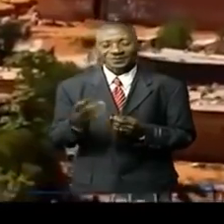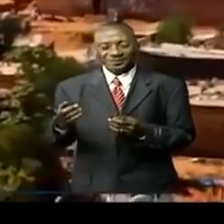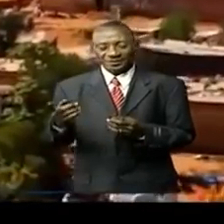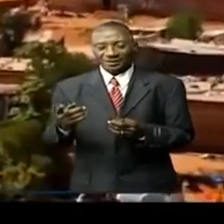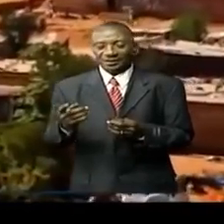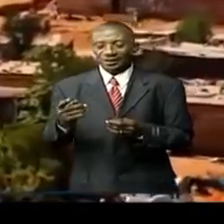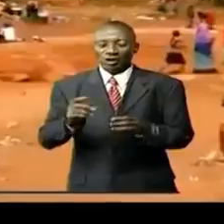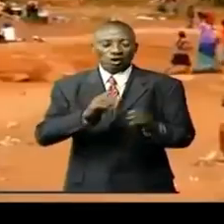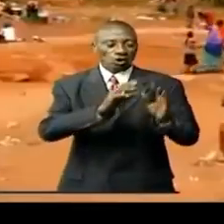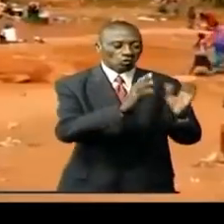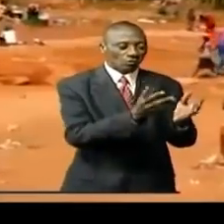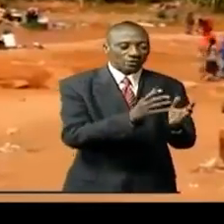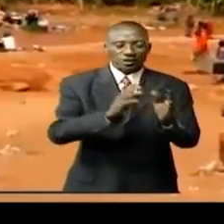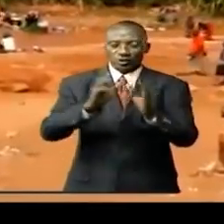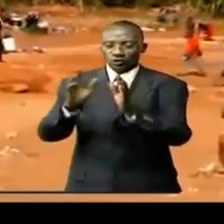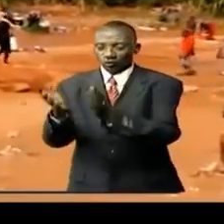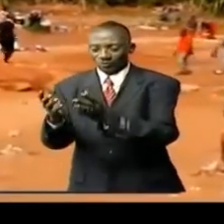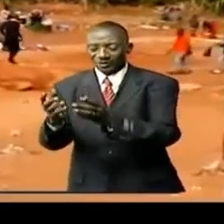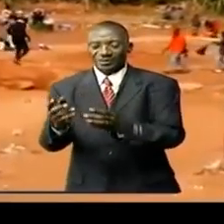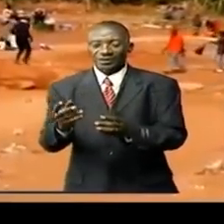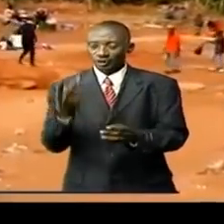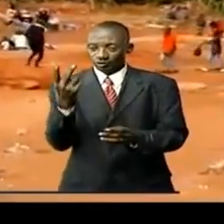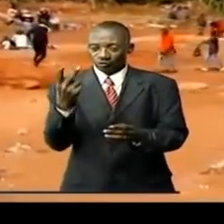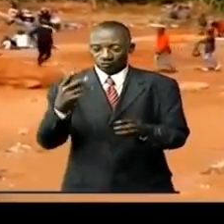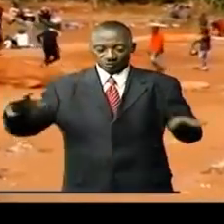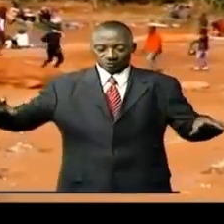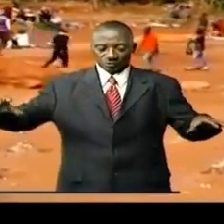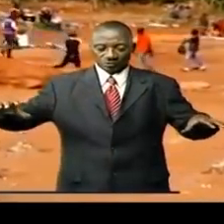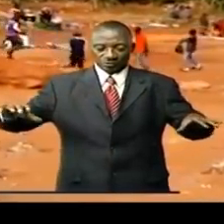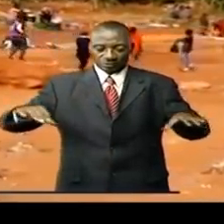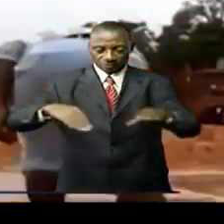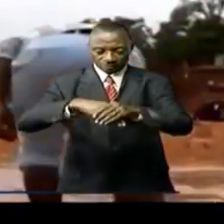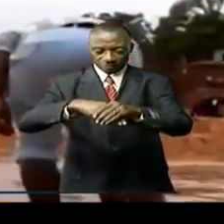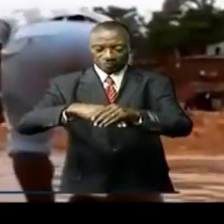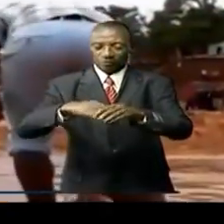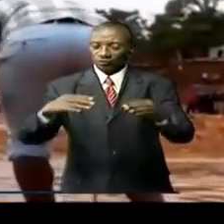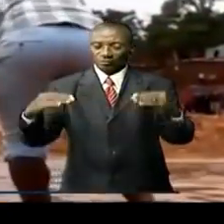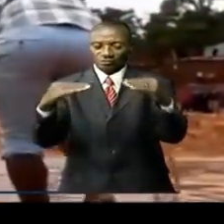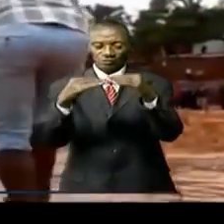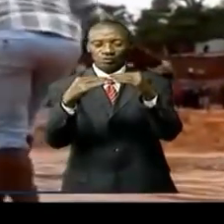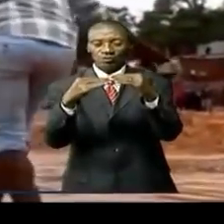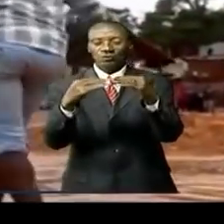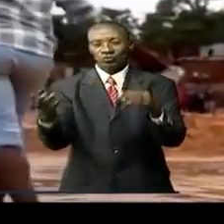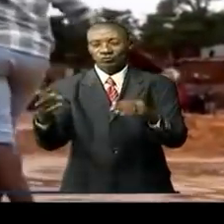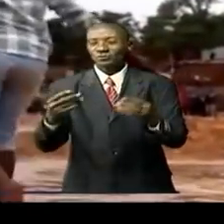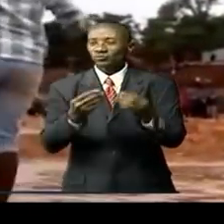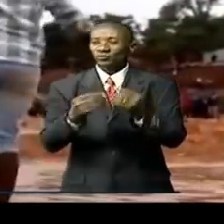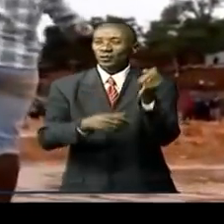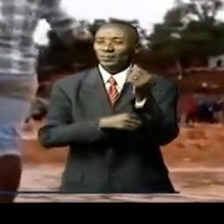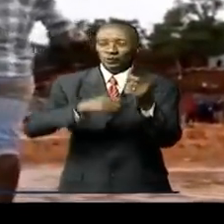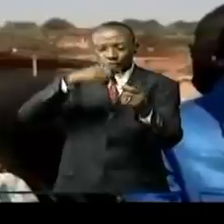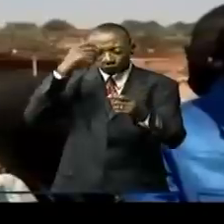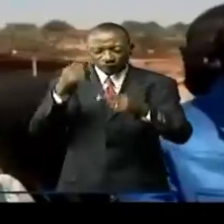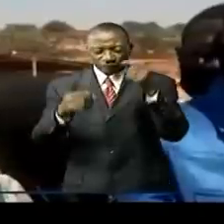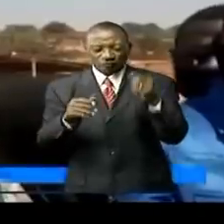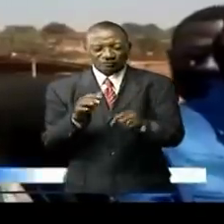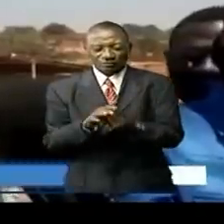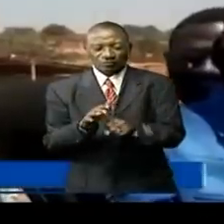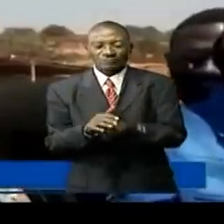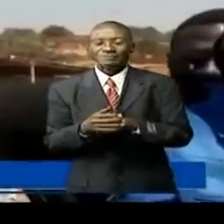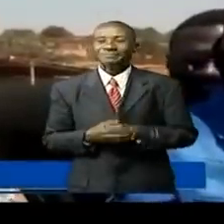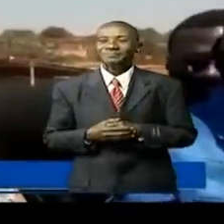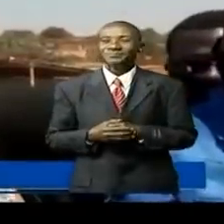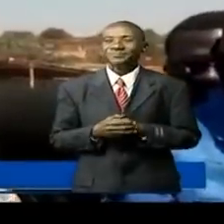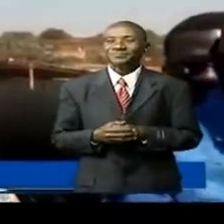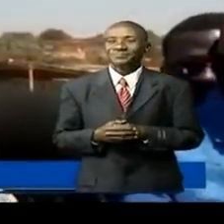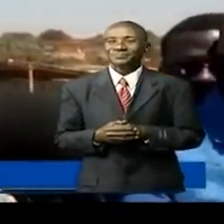de Manika, désenclavant ainsi cette partie qui, après chaque pluie, devient inaccessible. Le pont est déjà